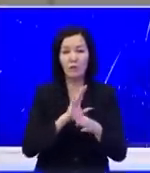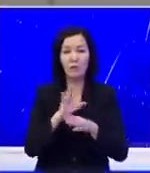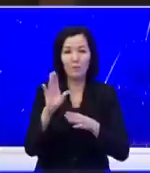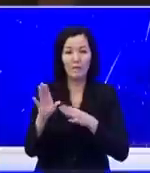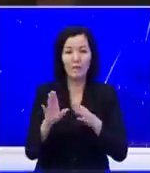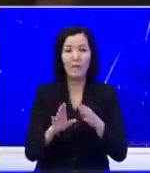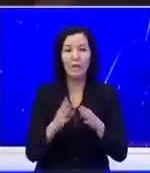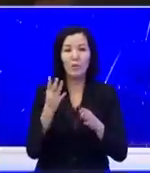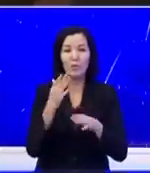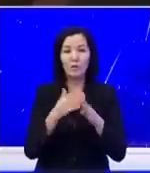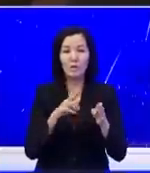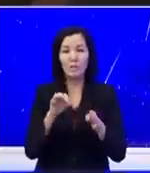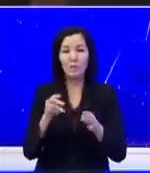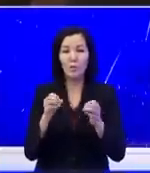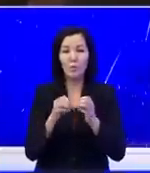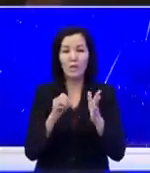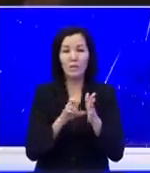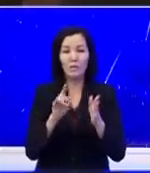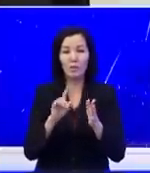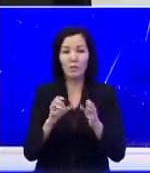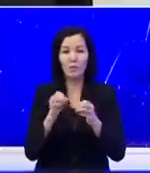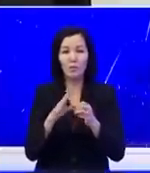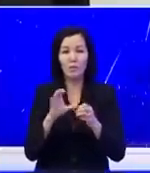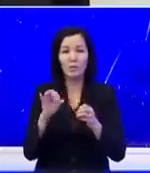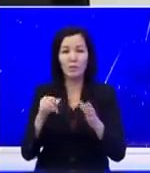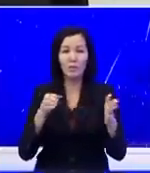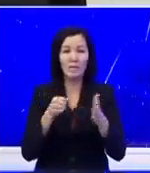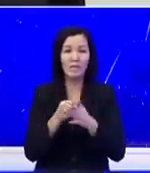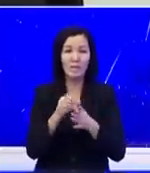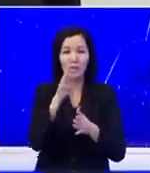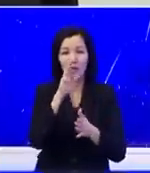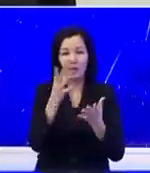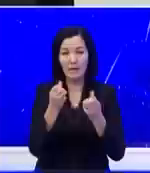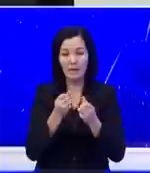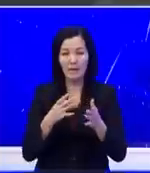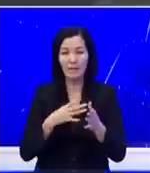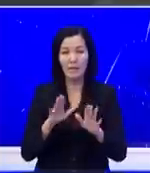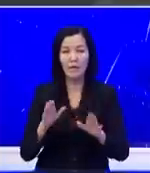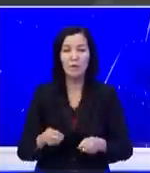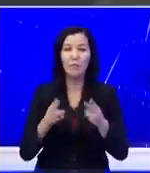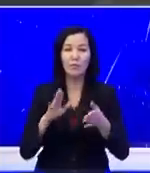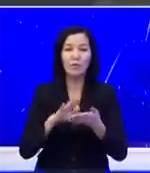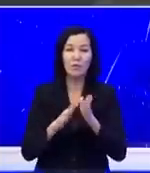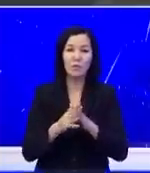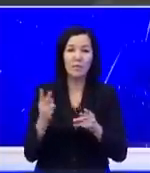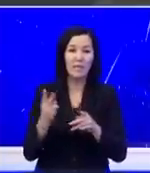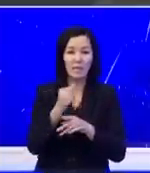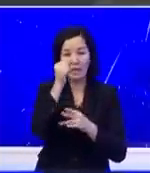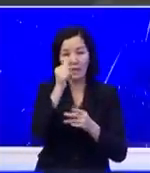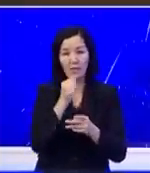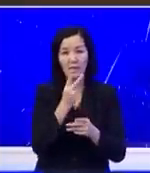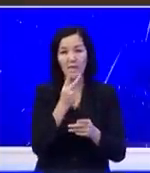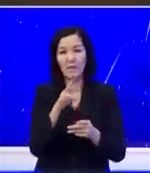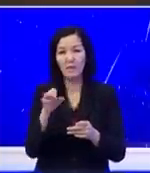Олардың 4,5 миллионы 16 наурыздан 15 сәуірге дейін жәрдемақыны алды. Төтенше жағдайдың екінші айы үшін әзірге 2